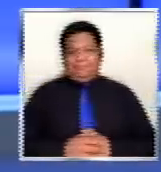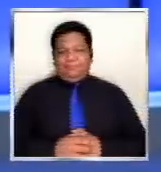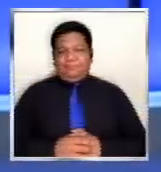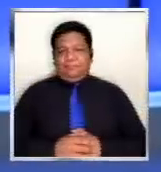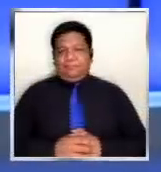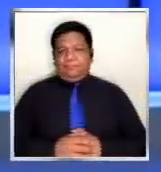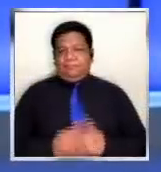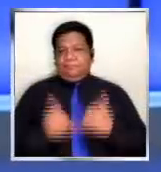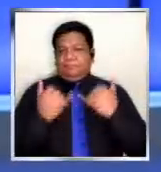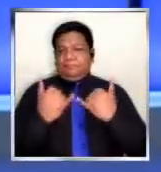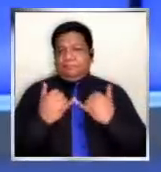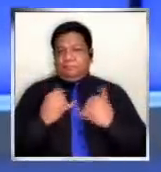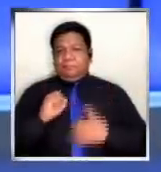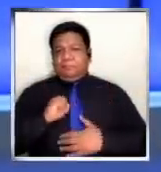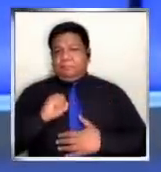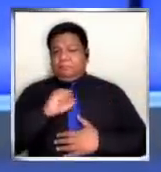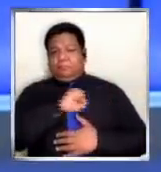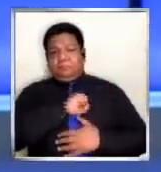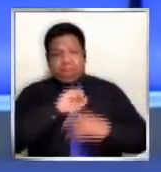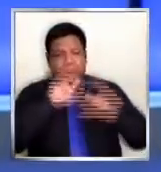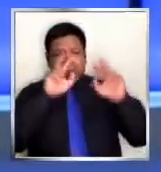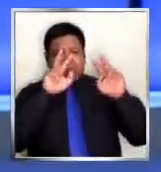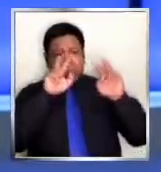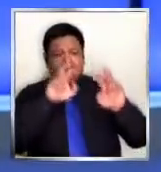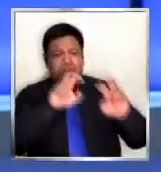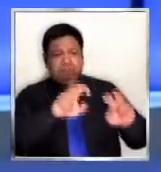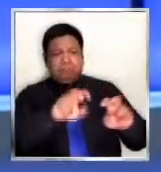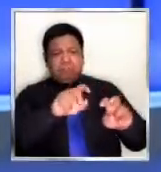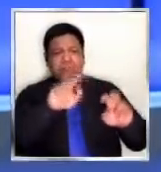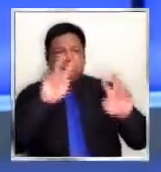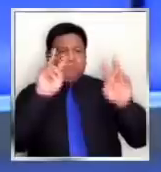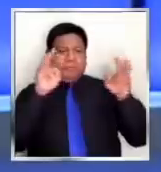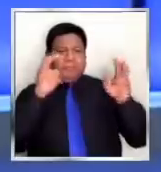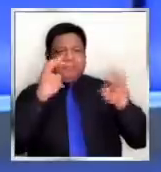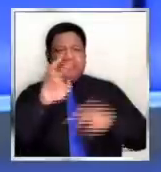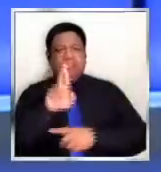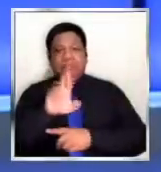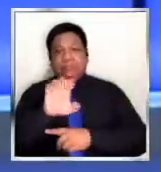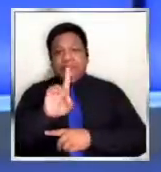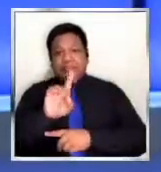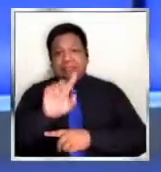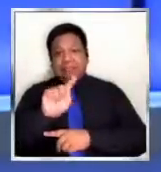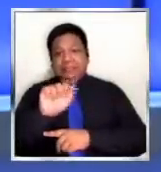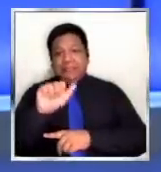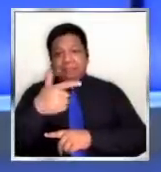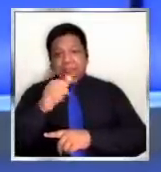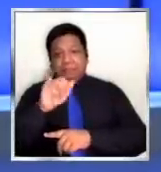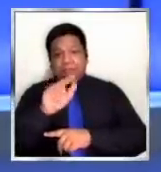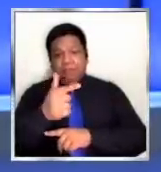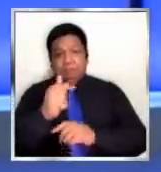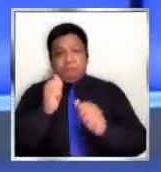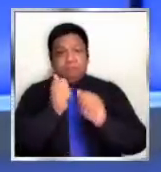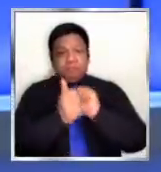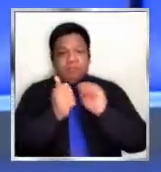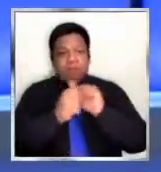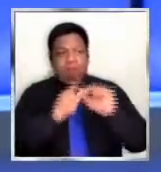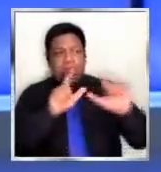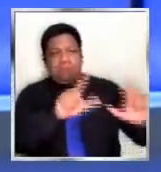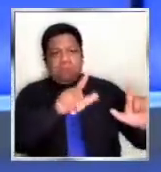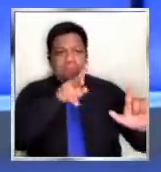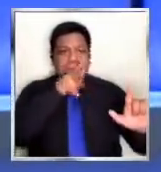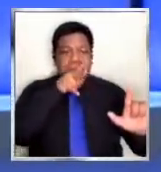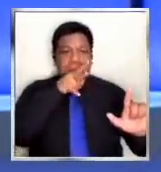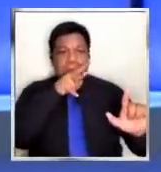Iniimbestiga nga ng Senado ang umano'y tinatawag na red tagging. Oo, ng gobyerno po laban sa mga makakaliwang grupo. Humarap